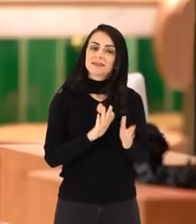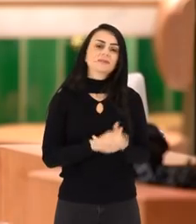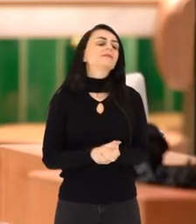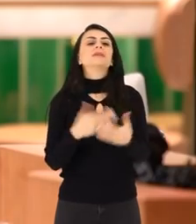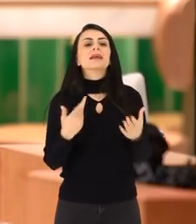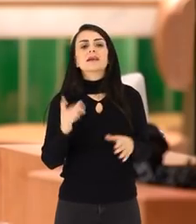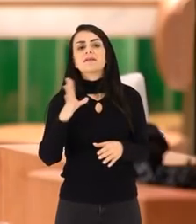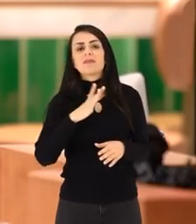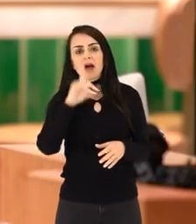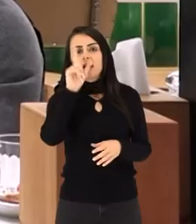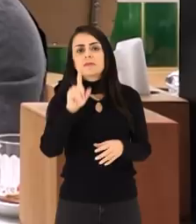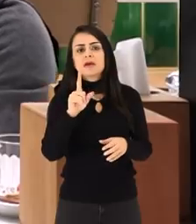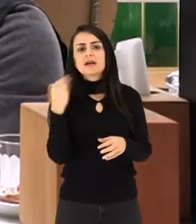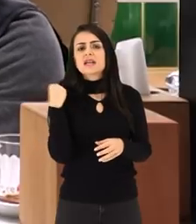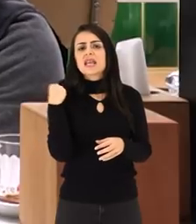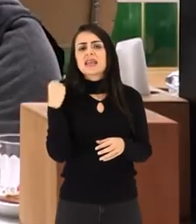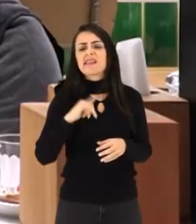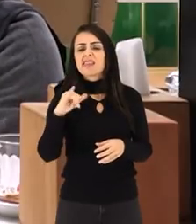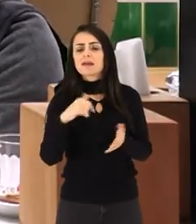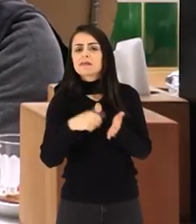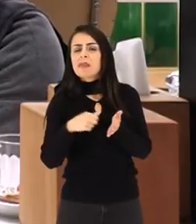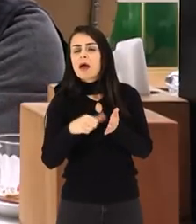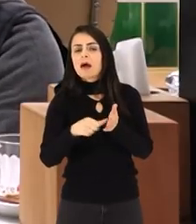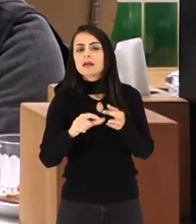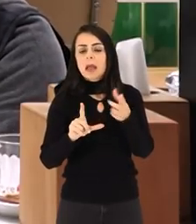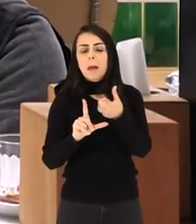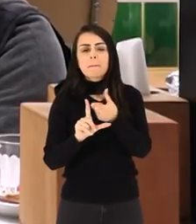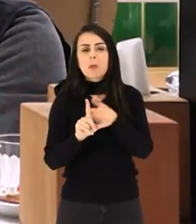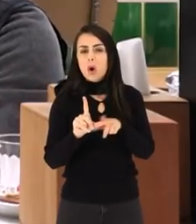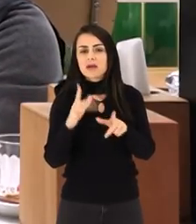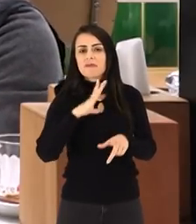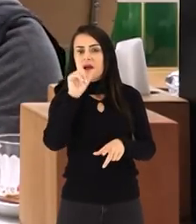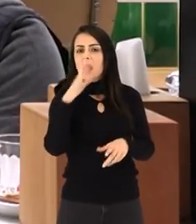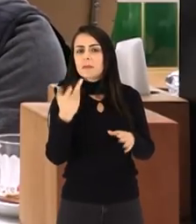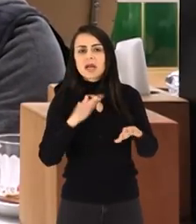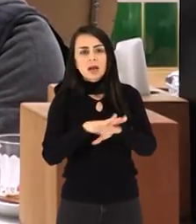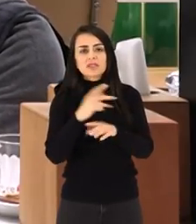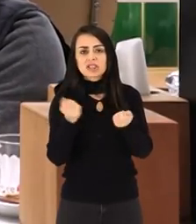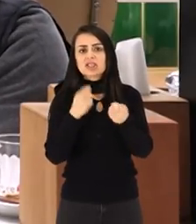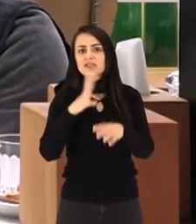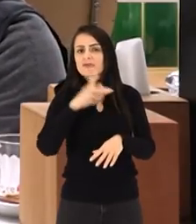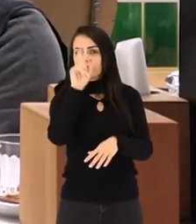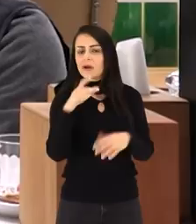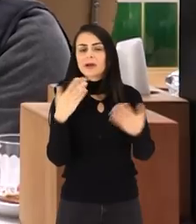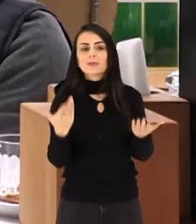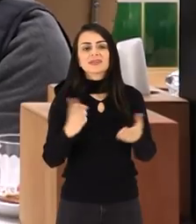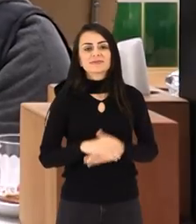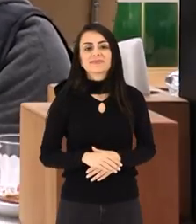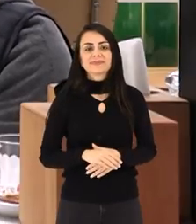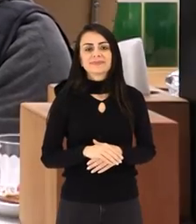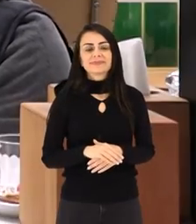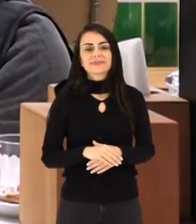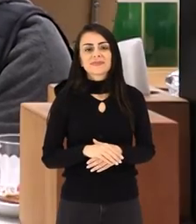Teşekkürler Ebru. Rica ederim. Peki var mı gelecekte yeni proje, yakın zamanda bitirmeden önce söylemek istediğin bir şey, yapacağın yeni bir